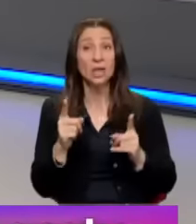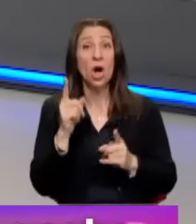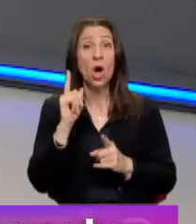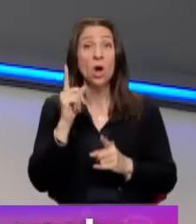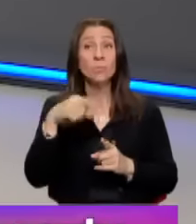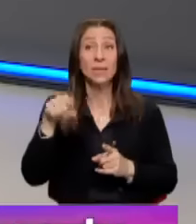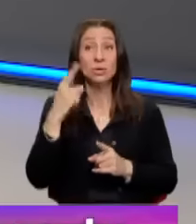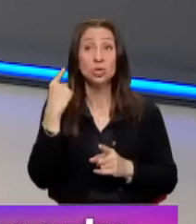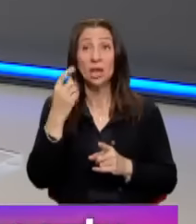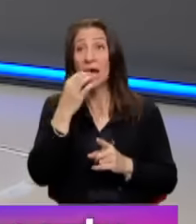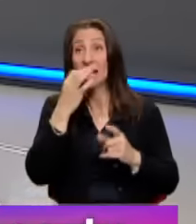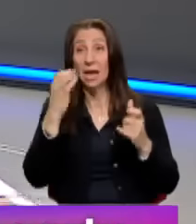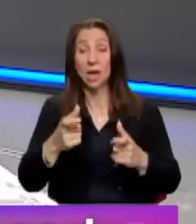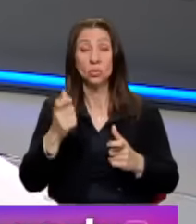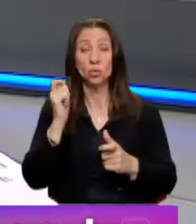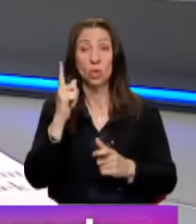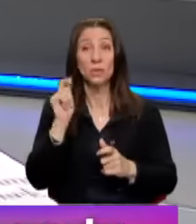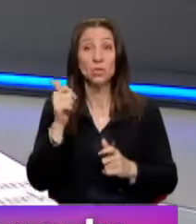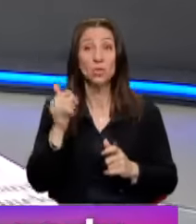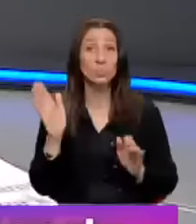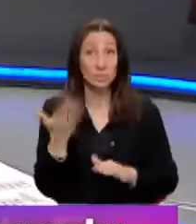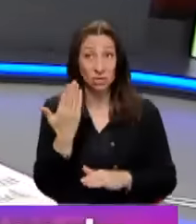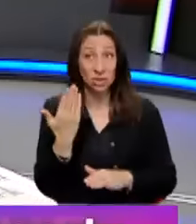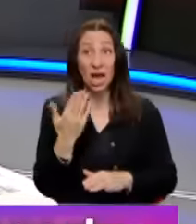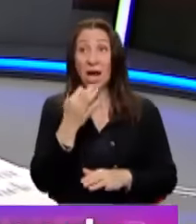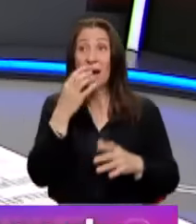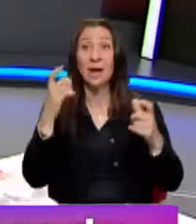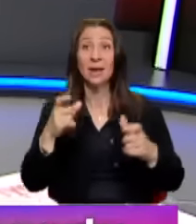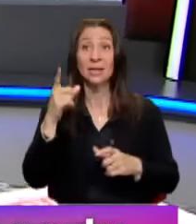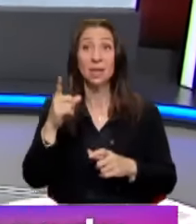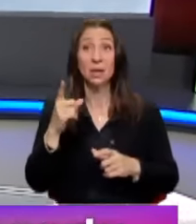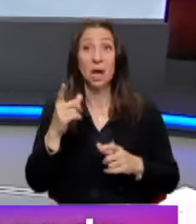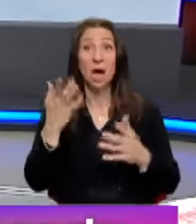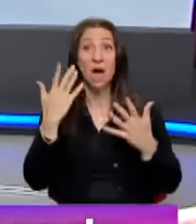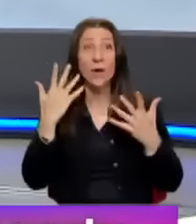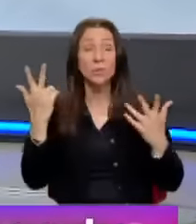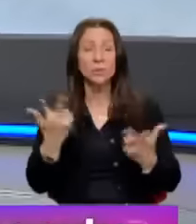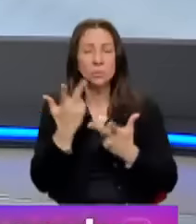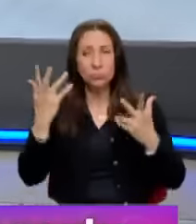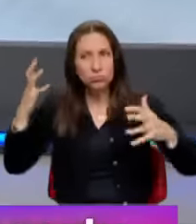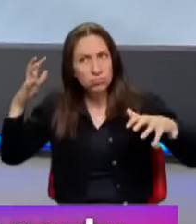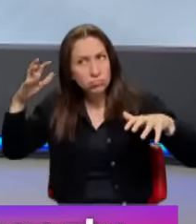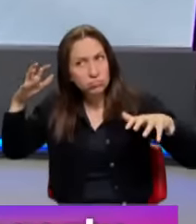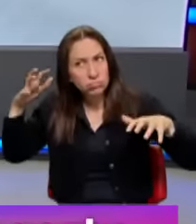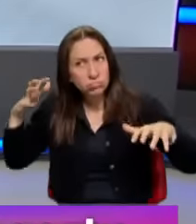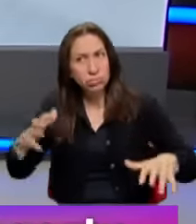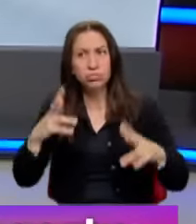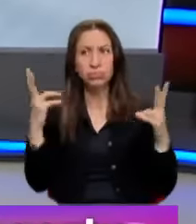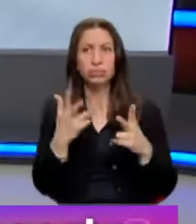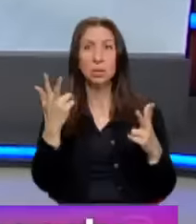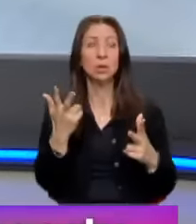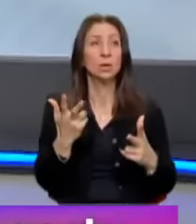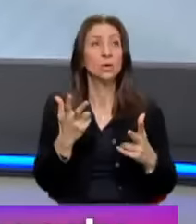öğretmenlerimiz Dün Ankara zorlu bir günü geride bıraktı e Ankara'da böyle hava birden bozdu birden sağanak yaş